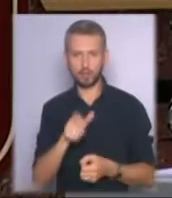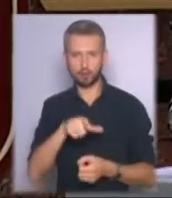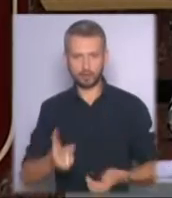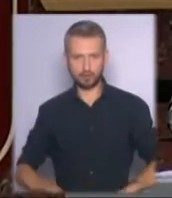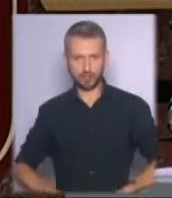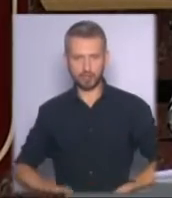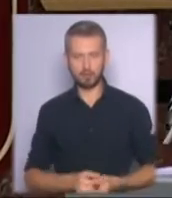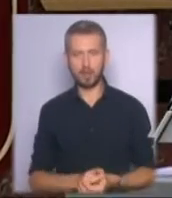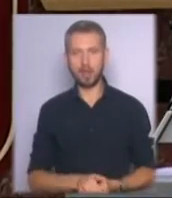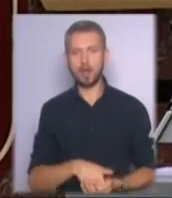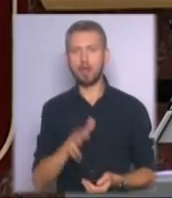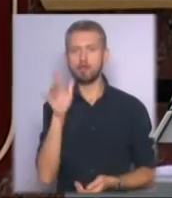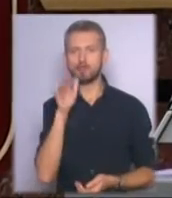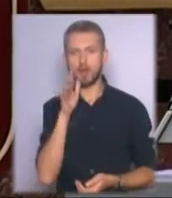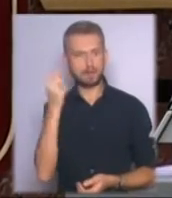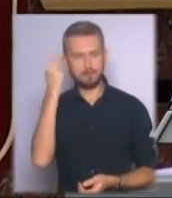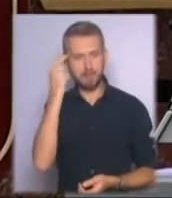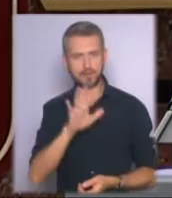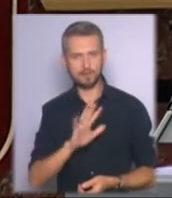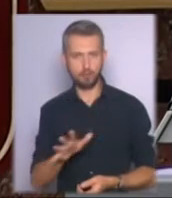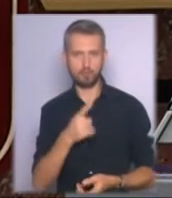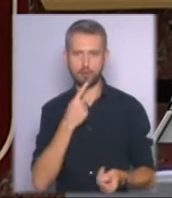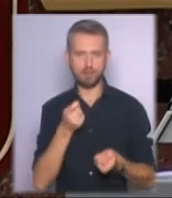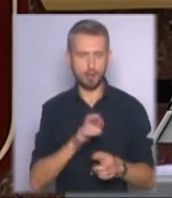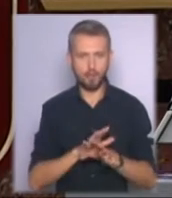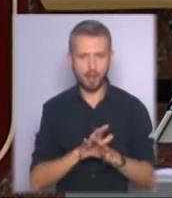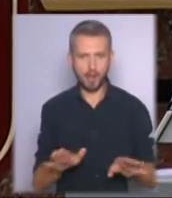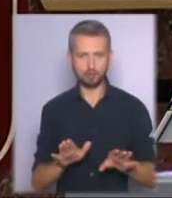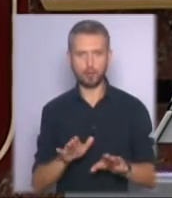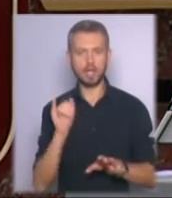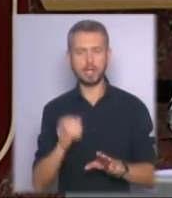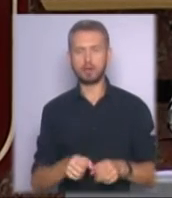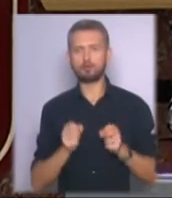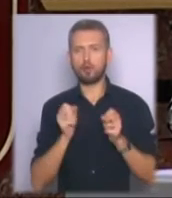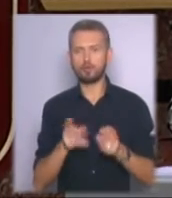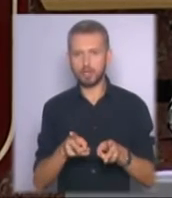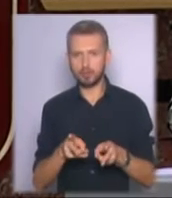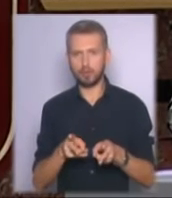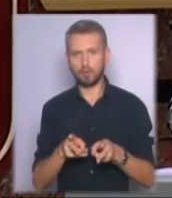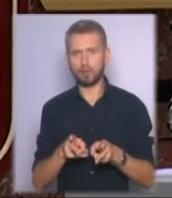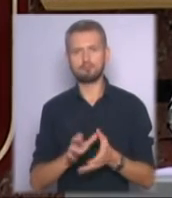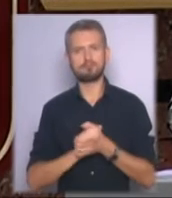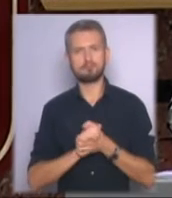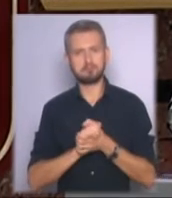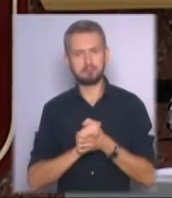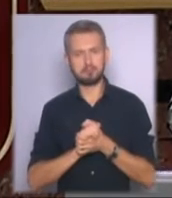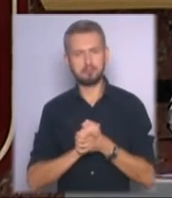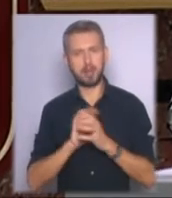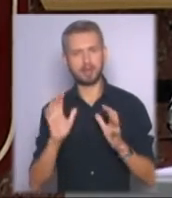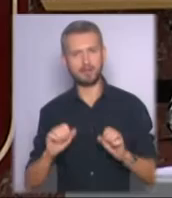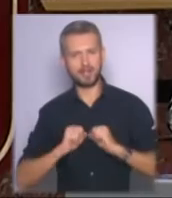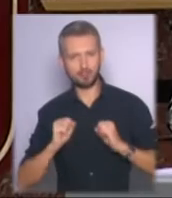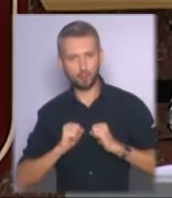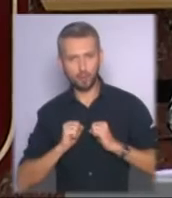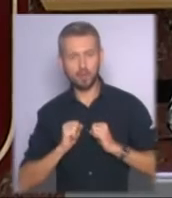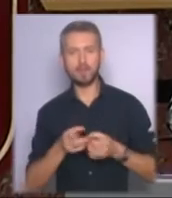Часи бездумного, необережного і злочинного пацифізму залишилися в